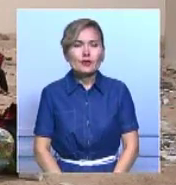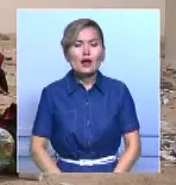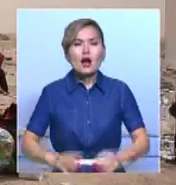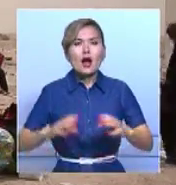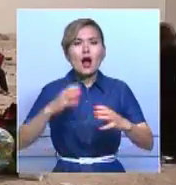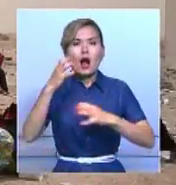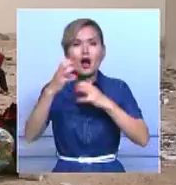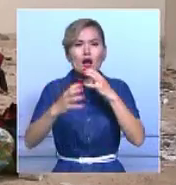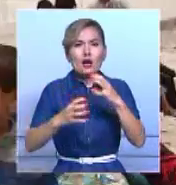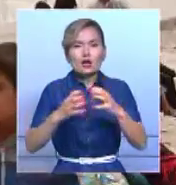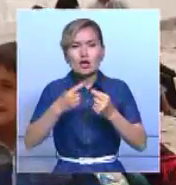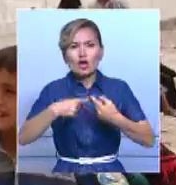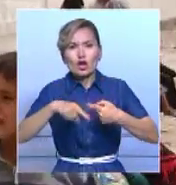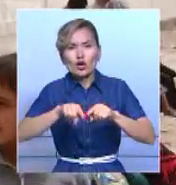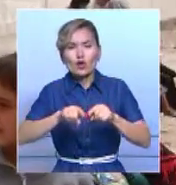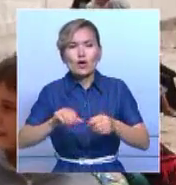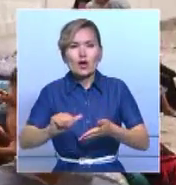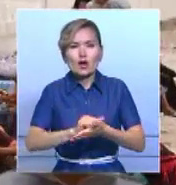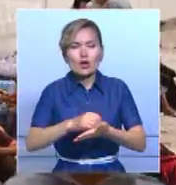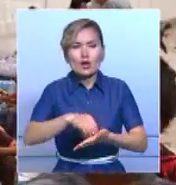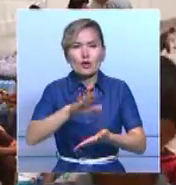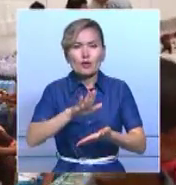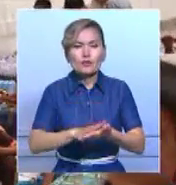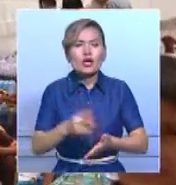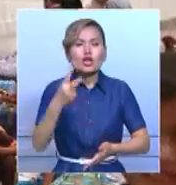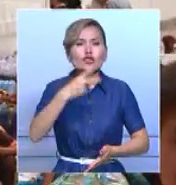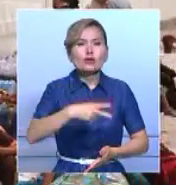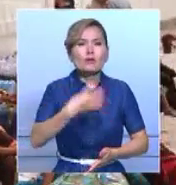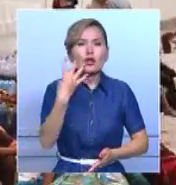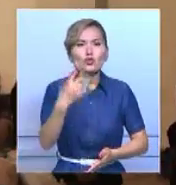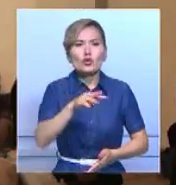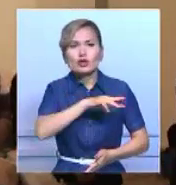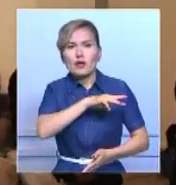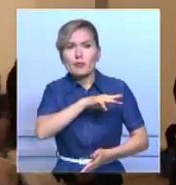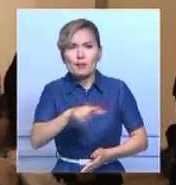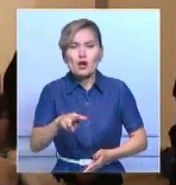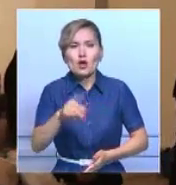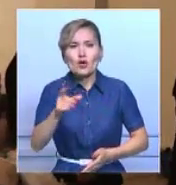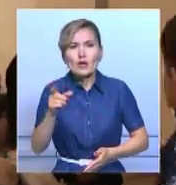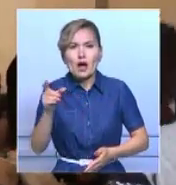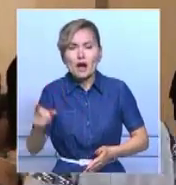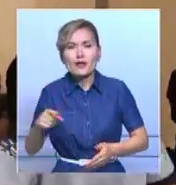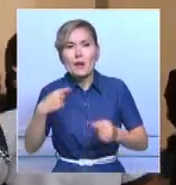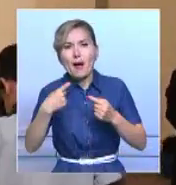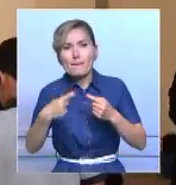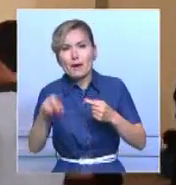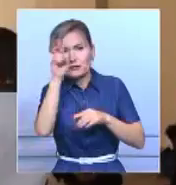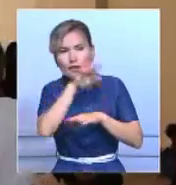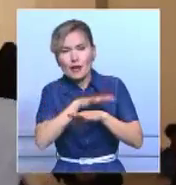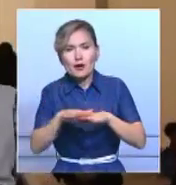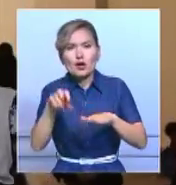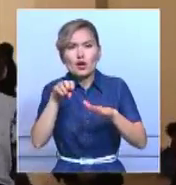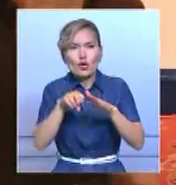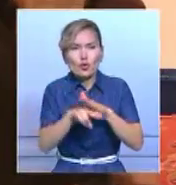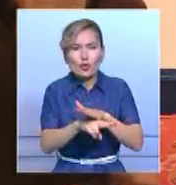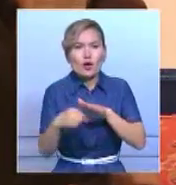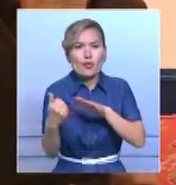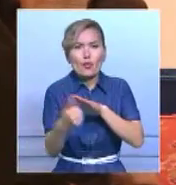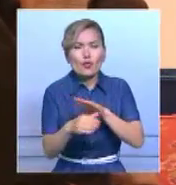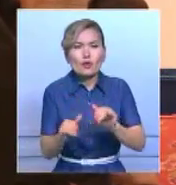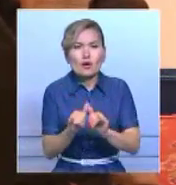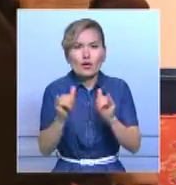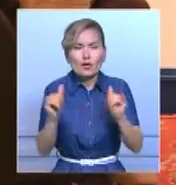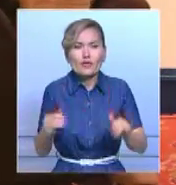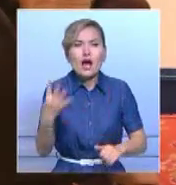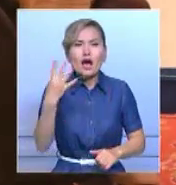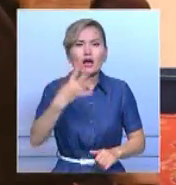Халықаралық ұйым құжатына сәйкес, бүгінде 24 миллионнан астам адам шекара асып өзге мемлекеттерге қашқан. 41 миллионға жуығы үйлерін тастап,